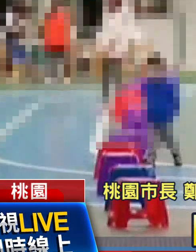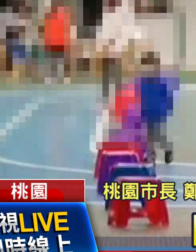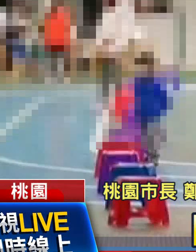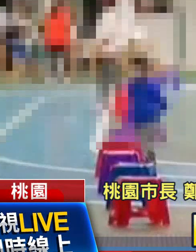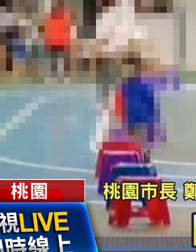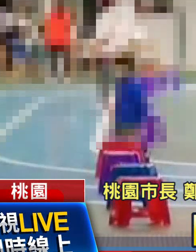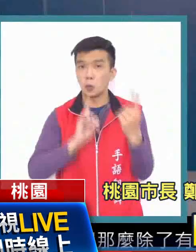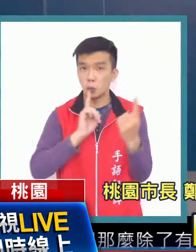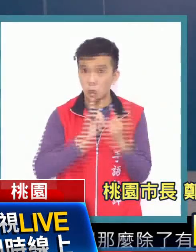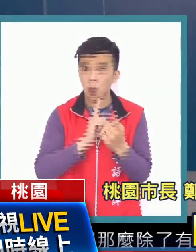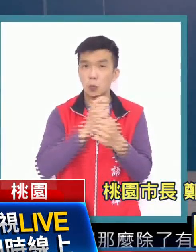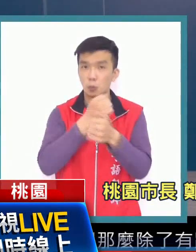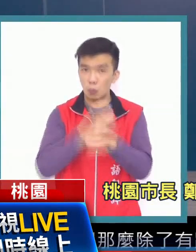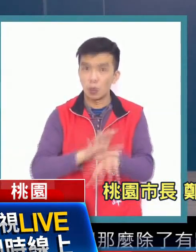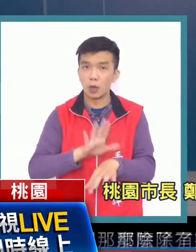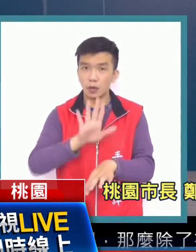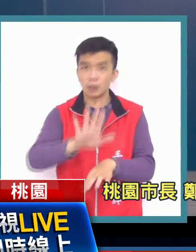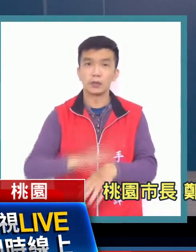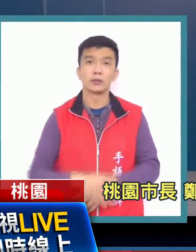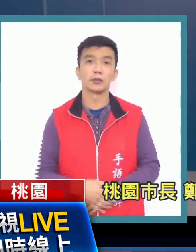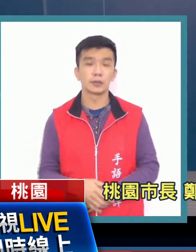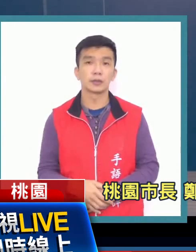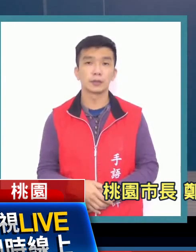个接触以外，他在